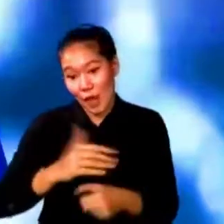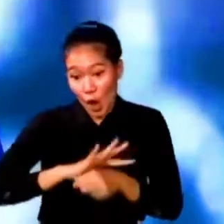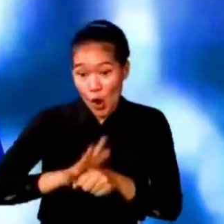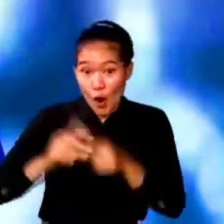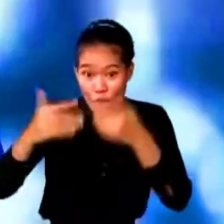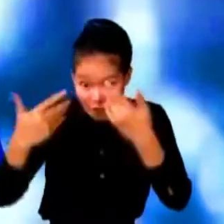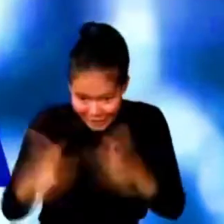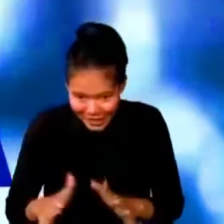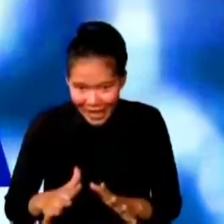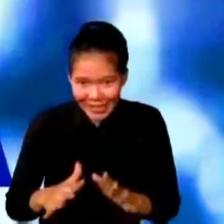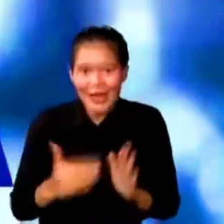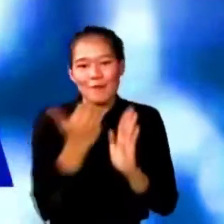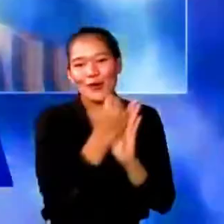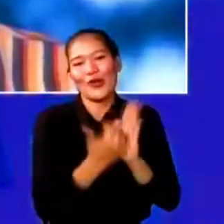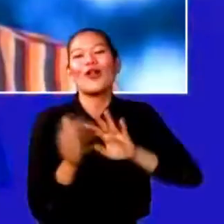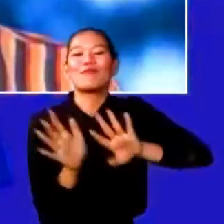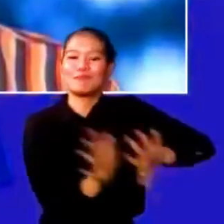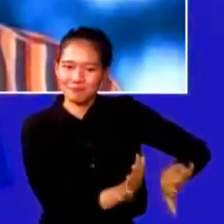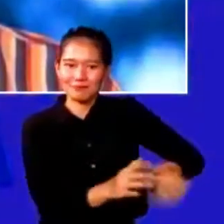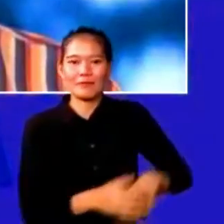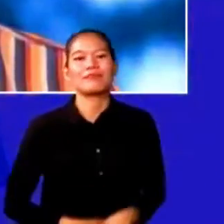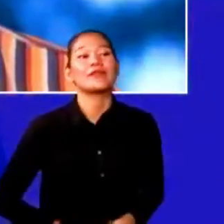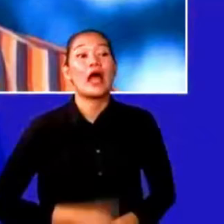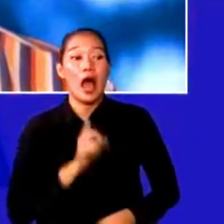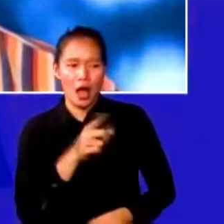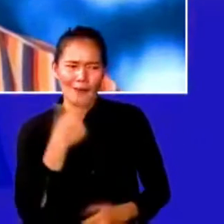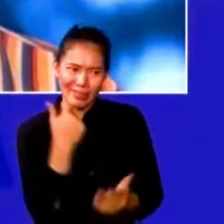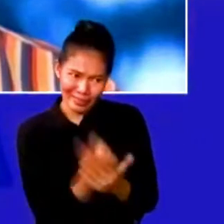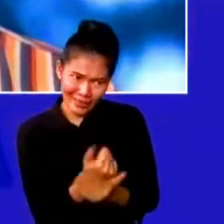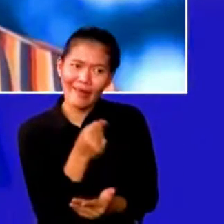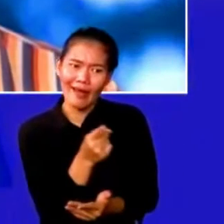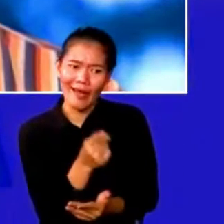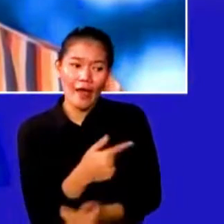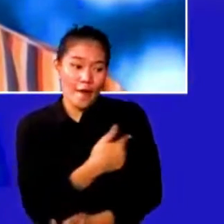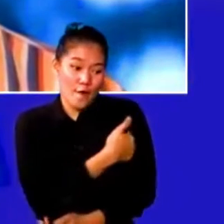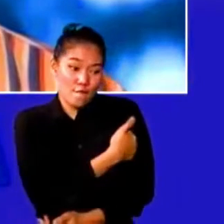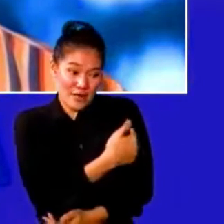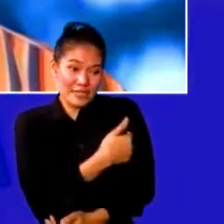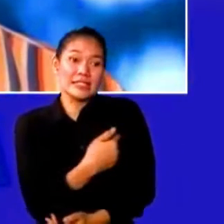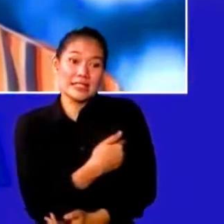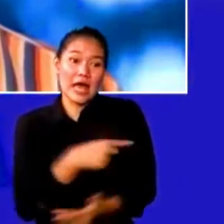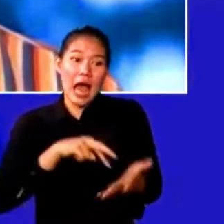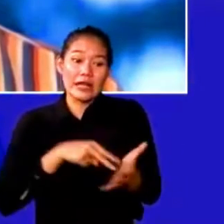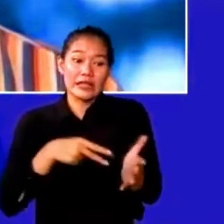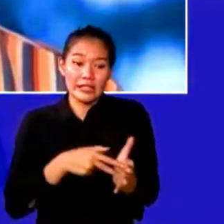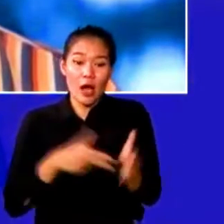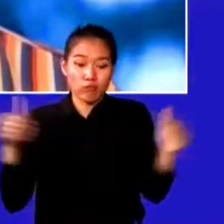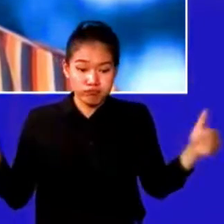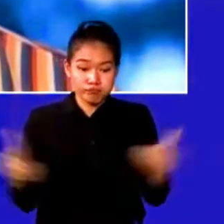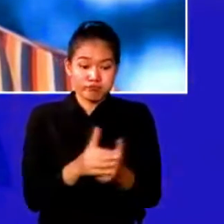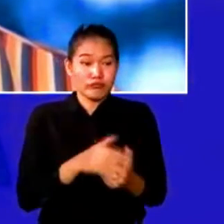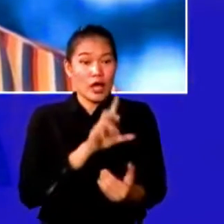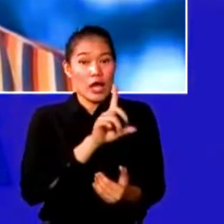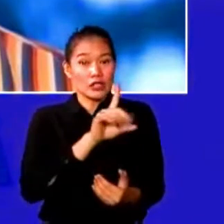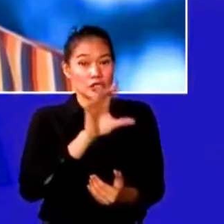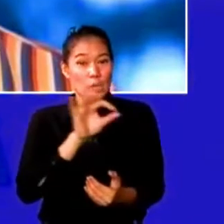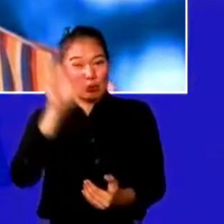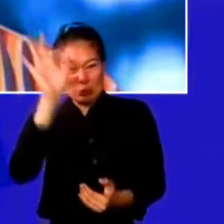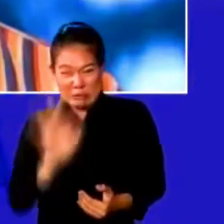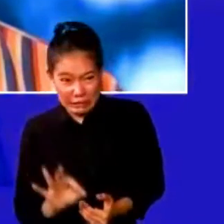pandemic berakhir baik ini yang perlu digarisbawahi ya Prof bahwa vaksin ini tidak akan membuat kita